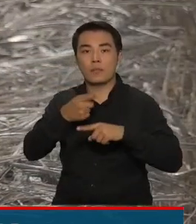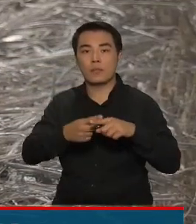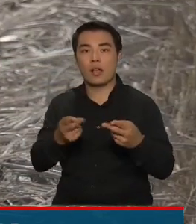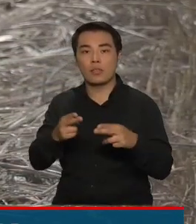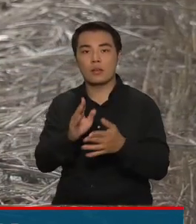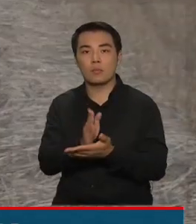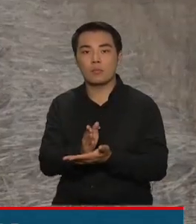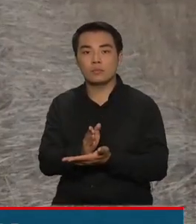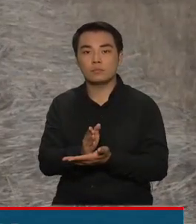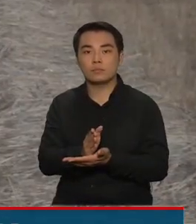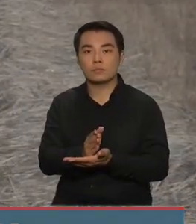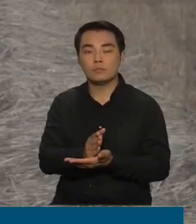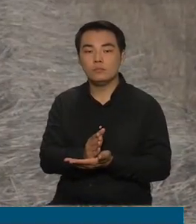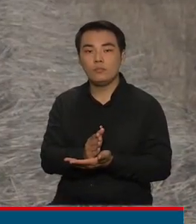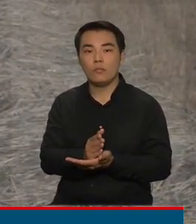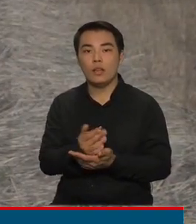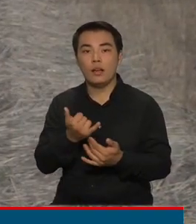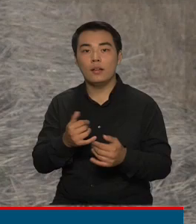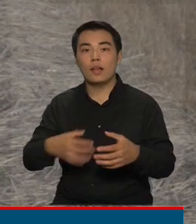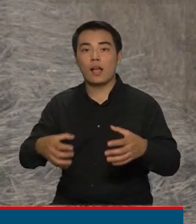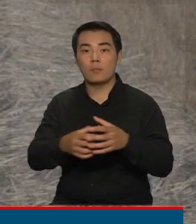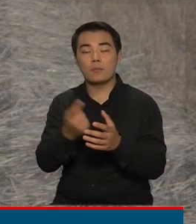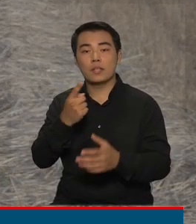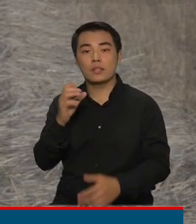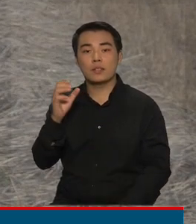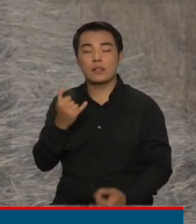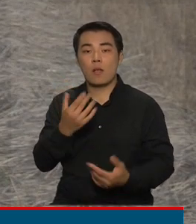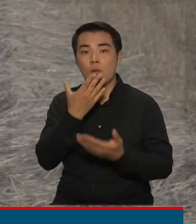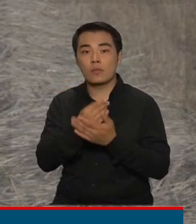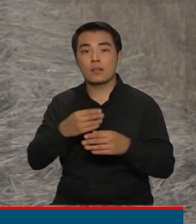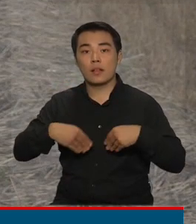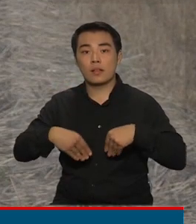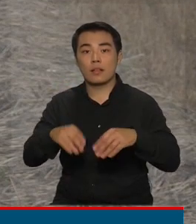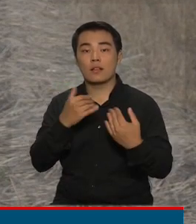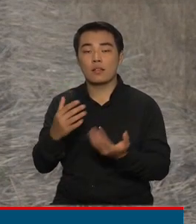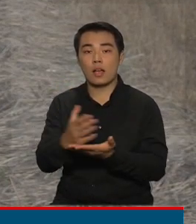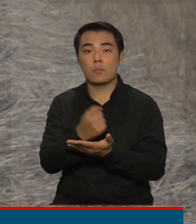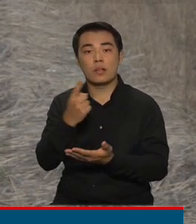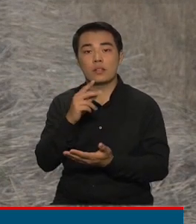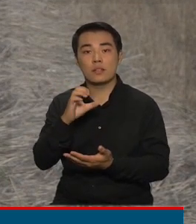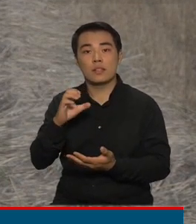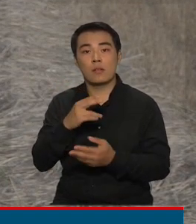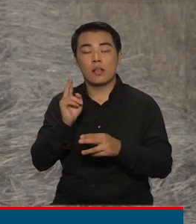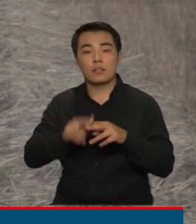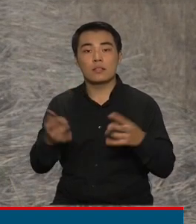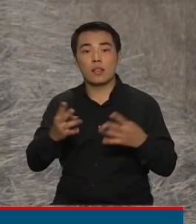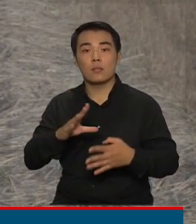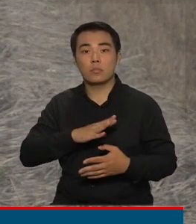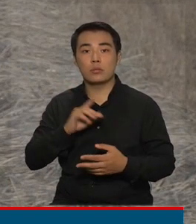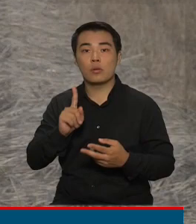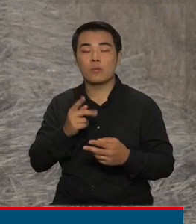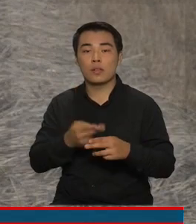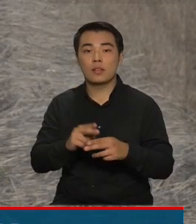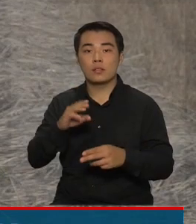ғана. Борщевую кампанию мы должны были закончить к 1 сентября. Біз егін жинау науқанын 1 қыркүйекке дейін аяқтауымыз керек еді. Өйткені